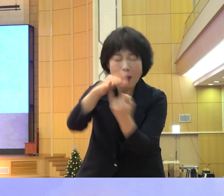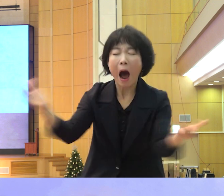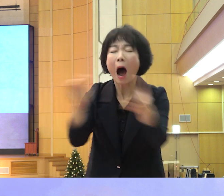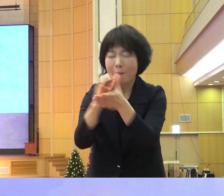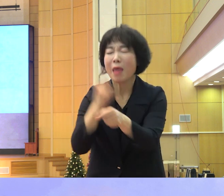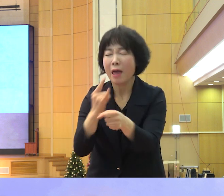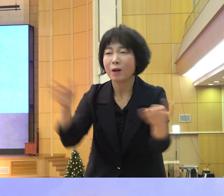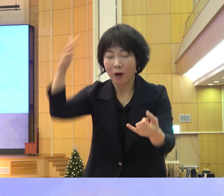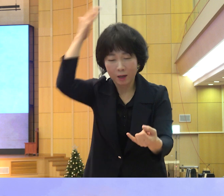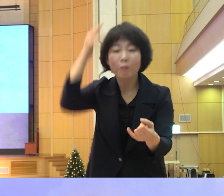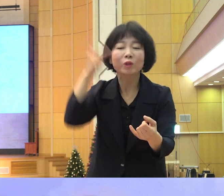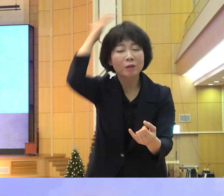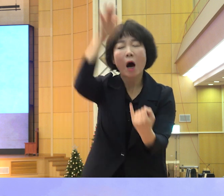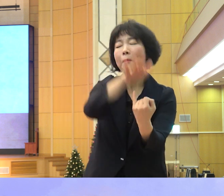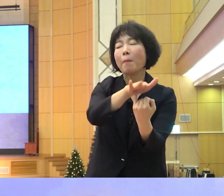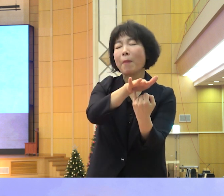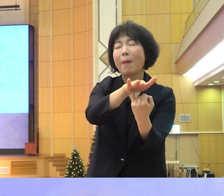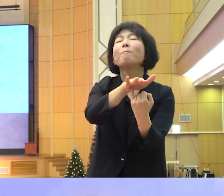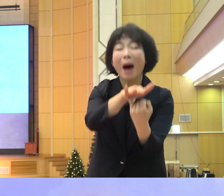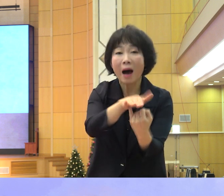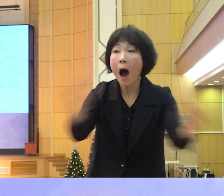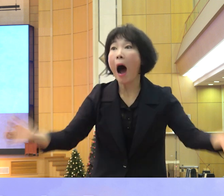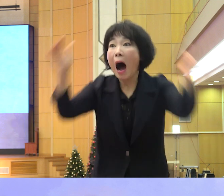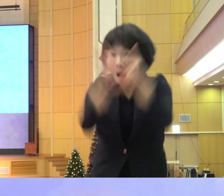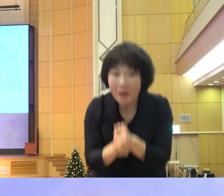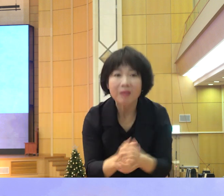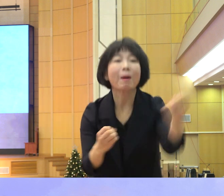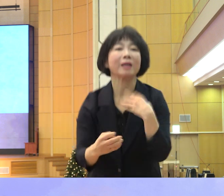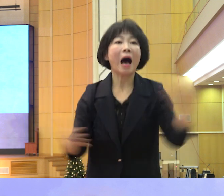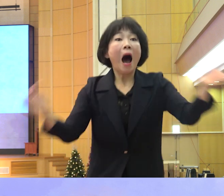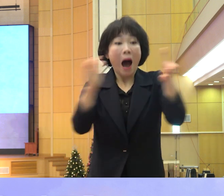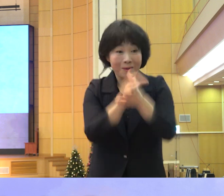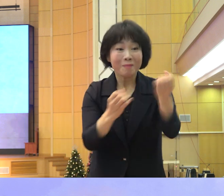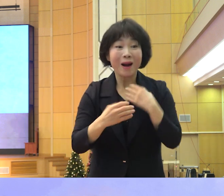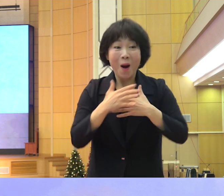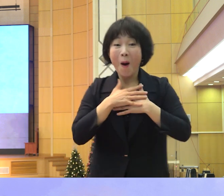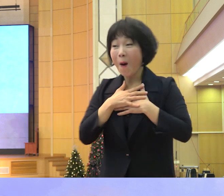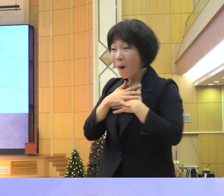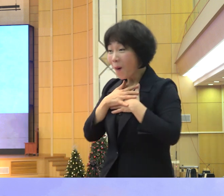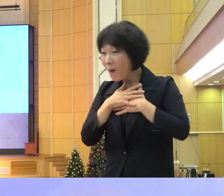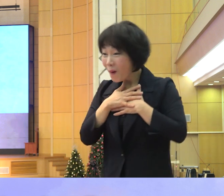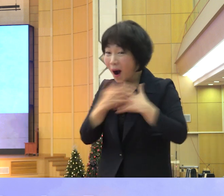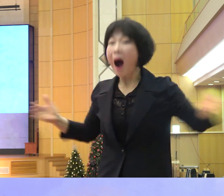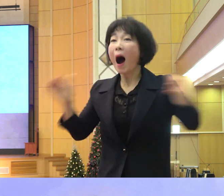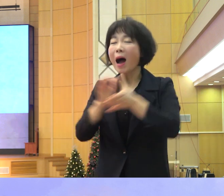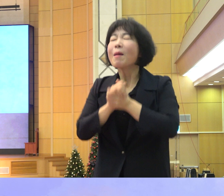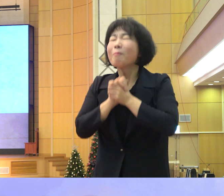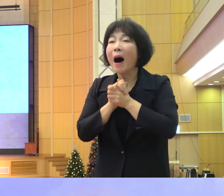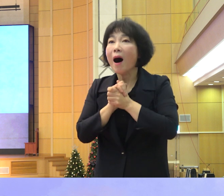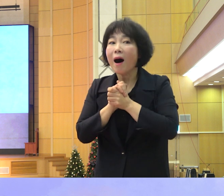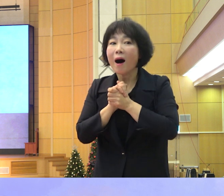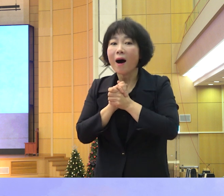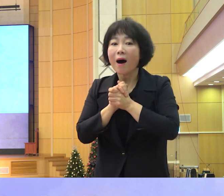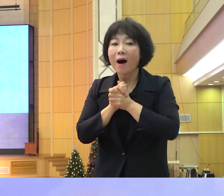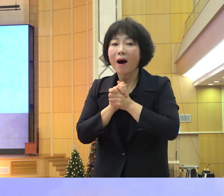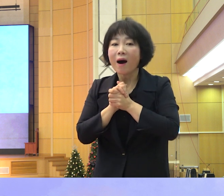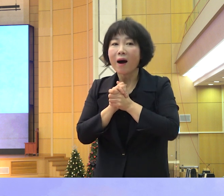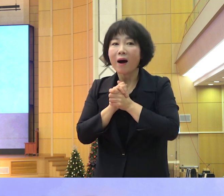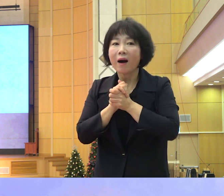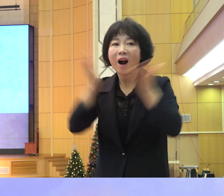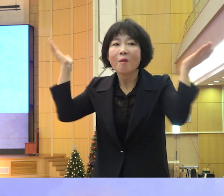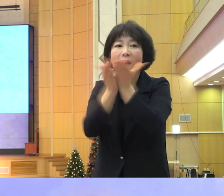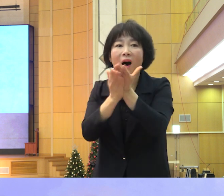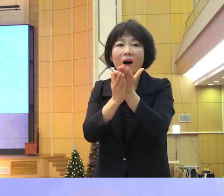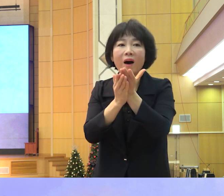기도를 받았어. 그래서 기도를 목사님이 해주니까 이 며느리가 아멘 했겠어요? 안 했겠어요? 아멘